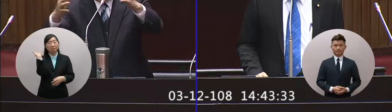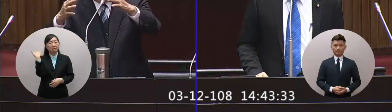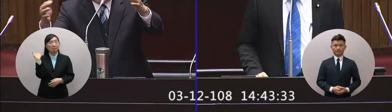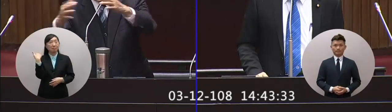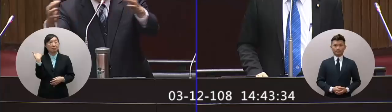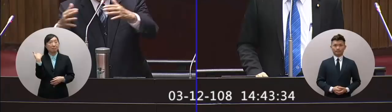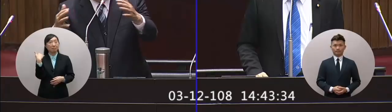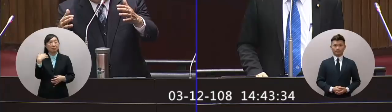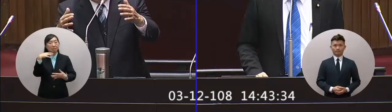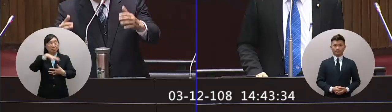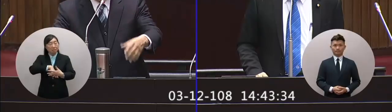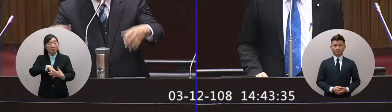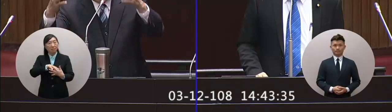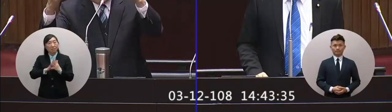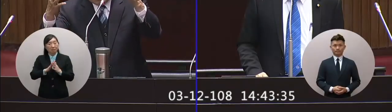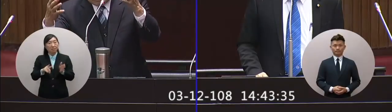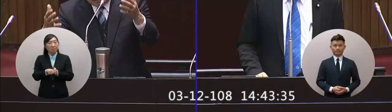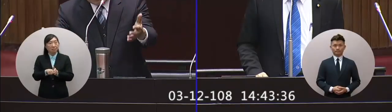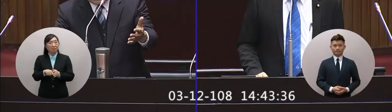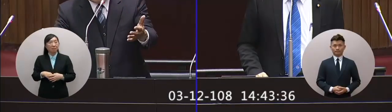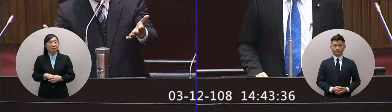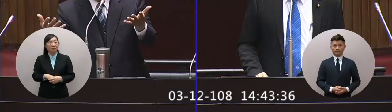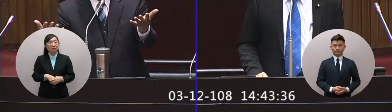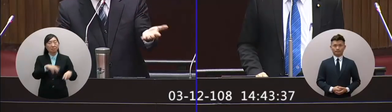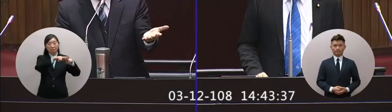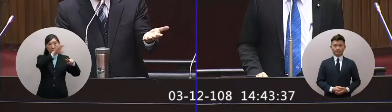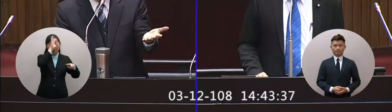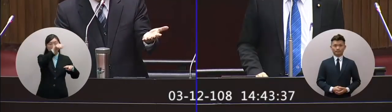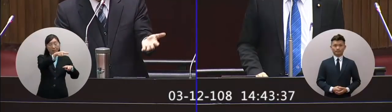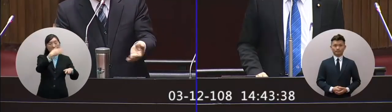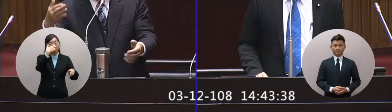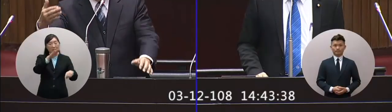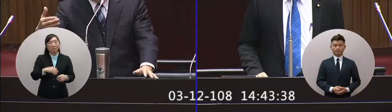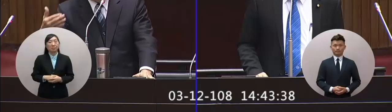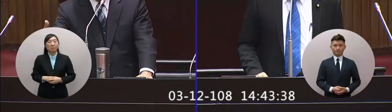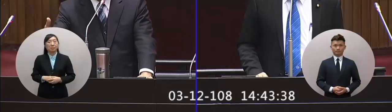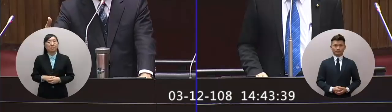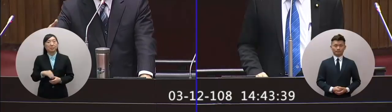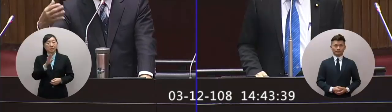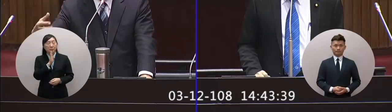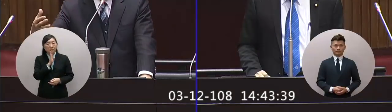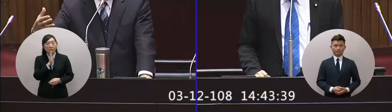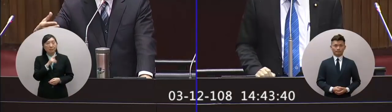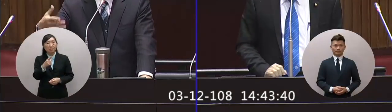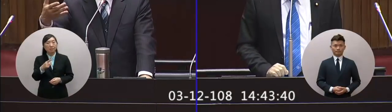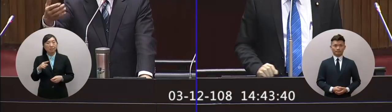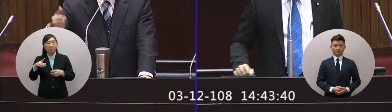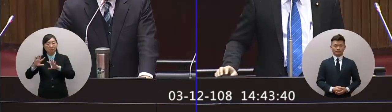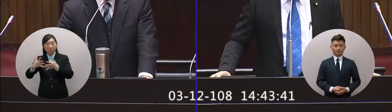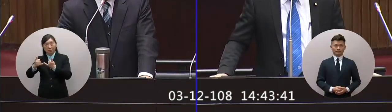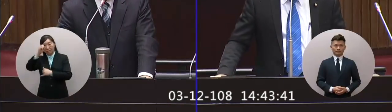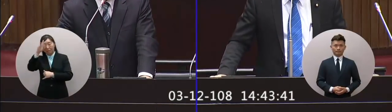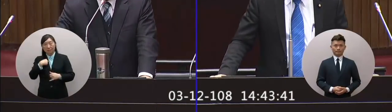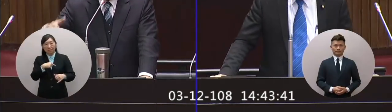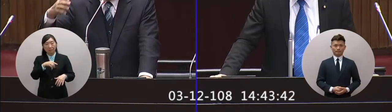在内战的时候，共产党最后大赢，就是一步一步的，国民党都